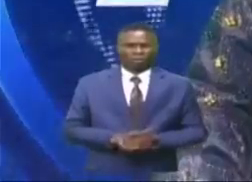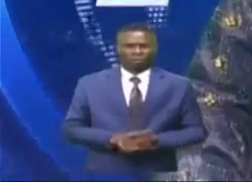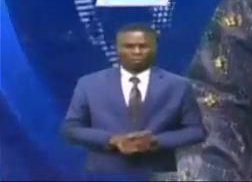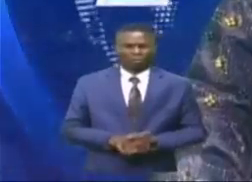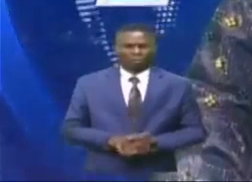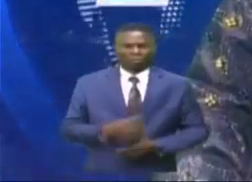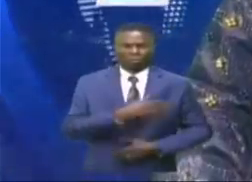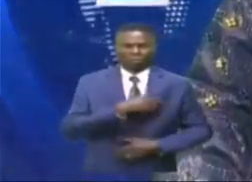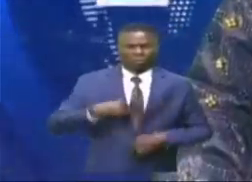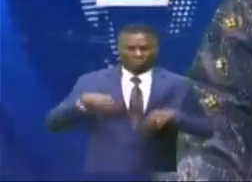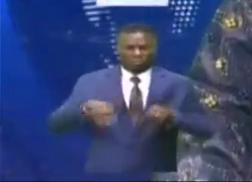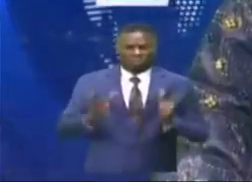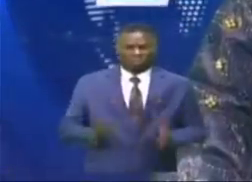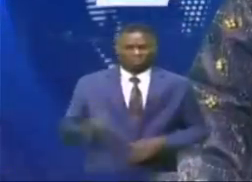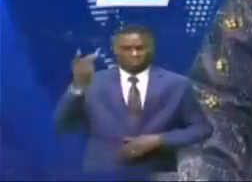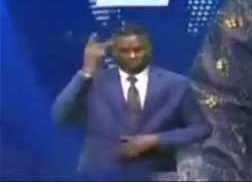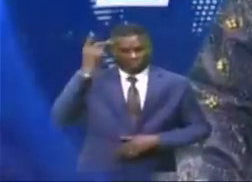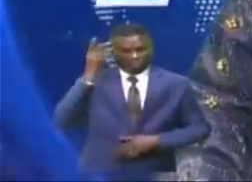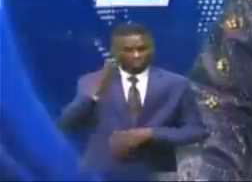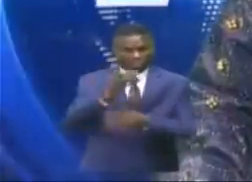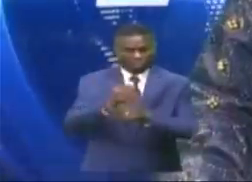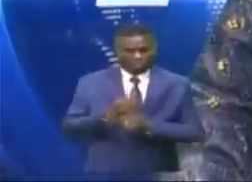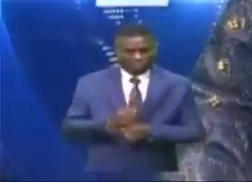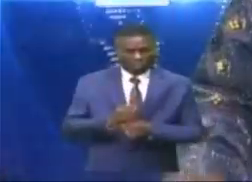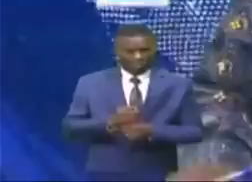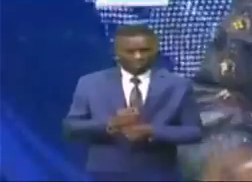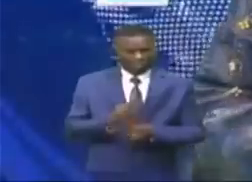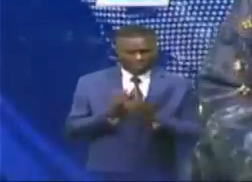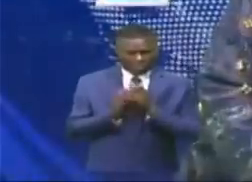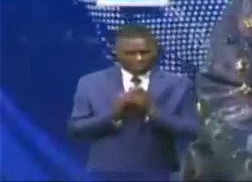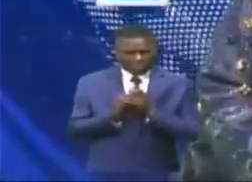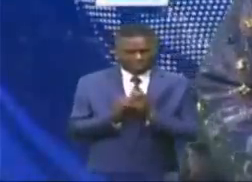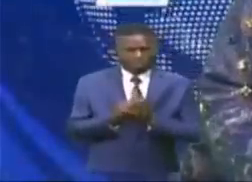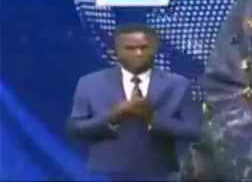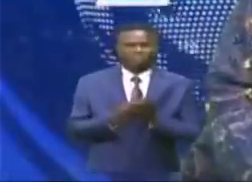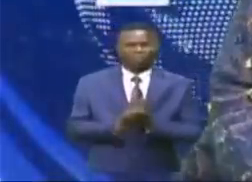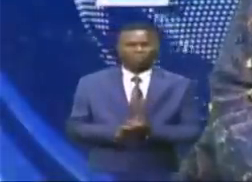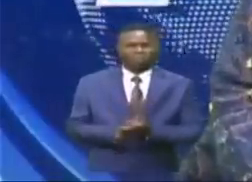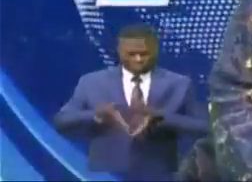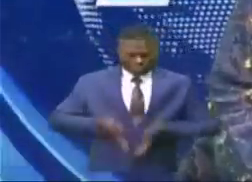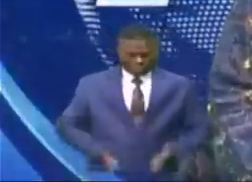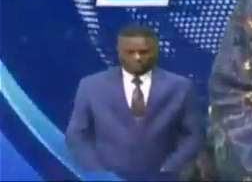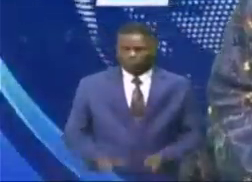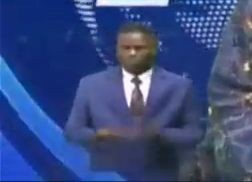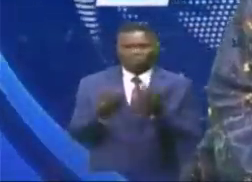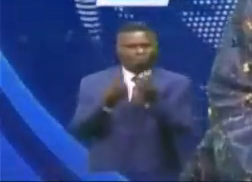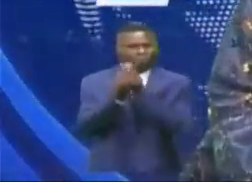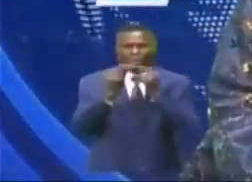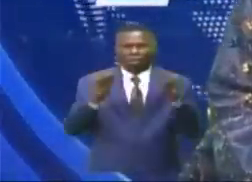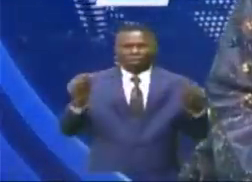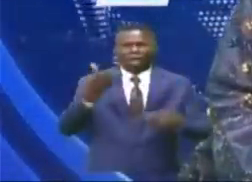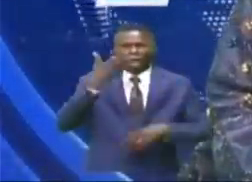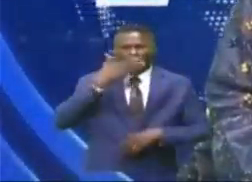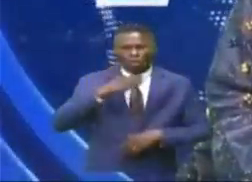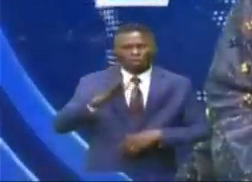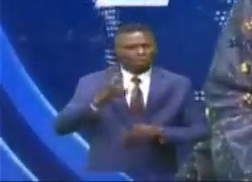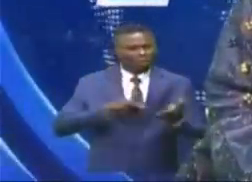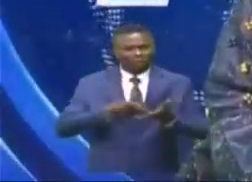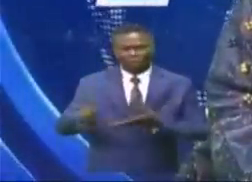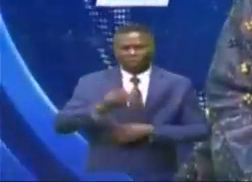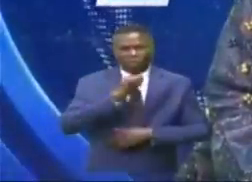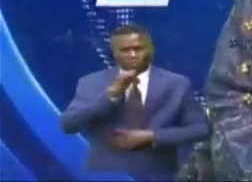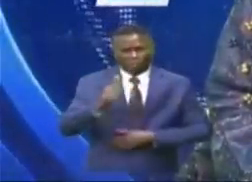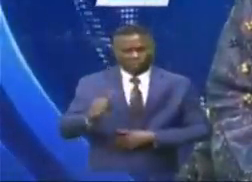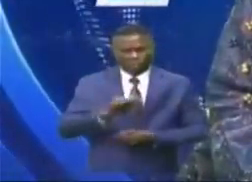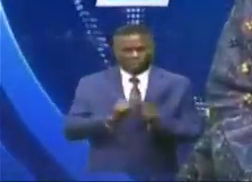La femme congolaise à Kinshasa bénéficiera dans un temps de la gratuité de la maternité et des soins du nouveau-né grâce au programme